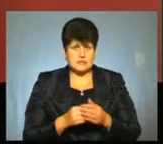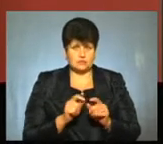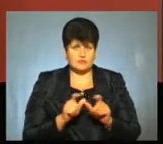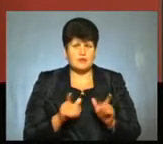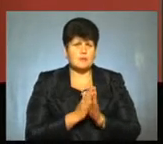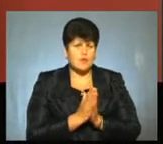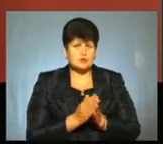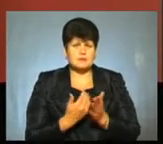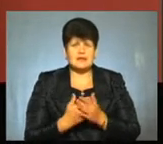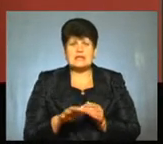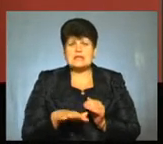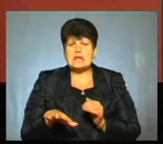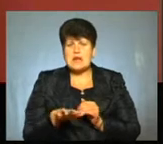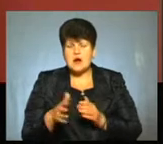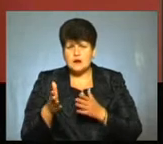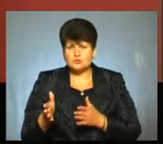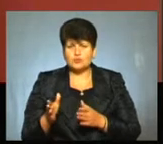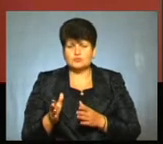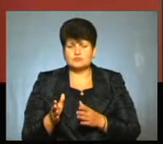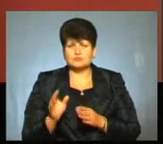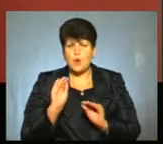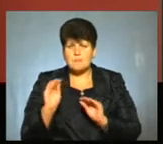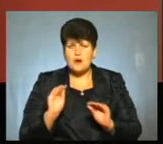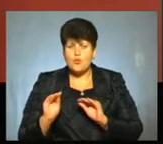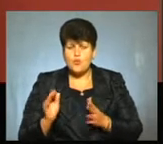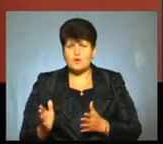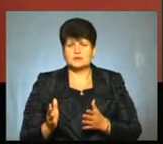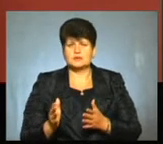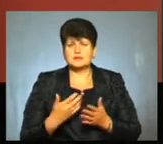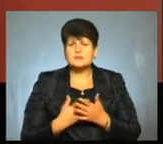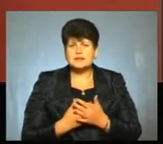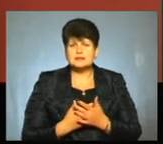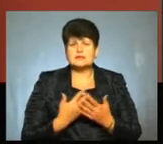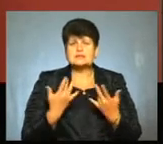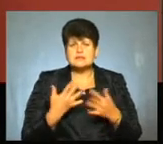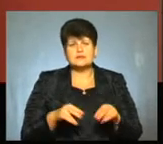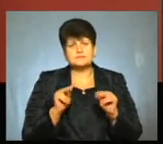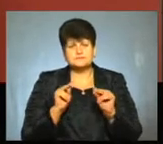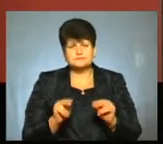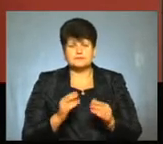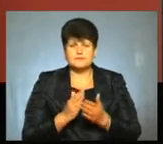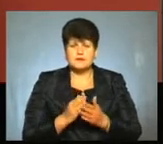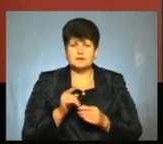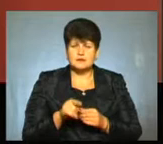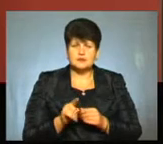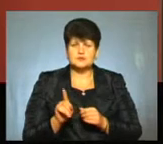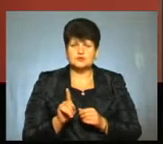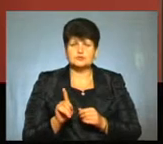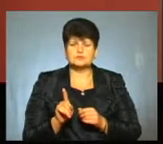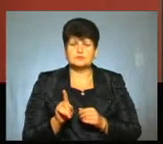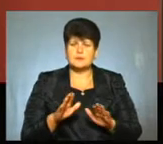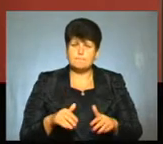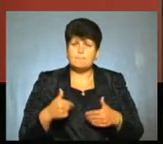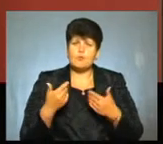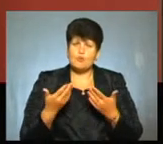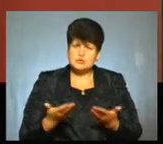вони просять, там, наприклад, ділянку якусь там облагородити і так далі. Наскільки справедливим, є